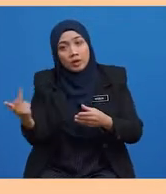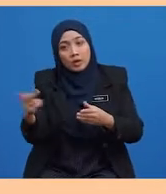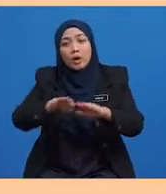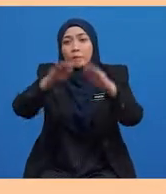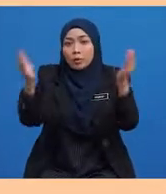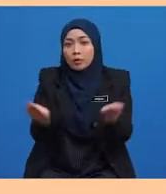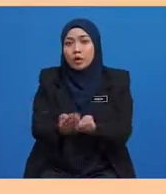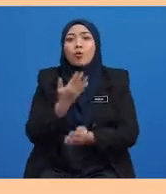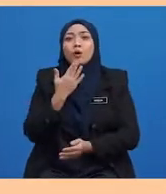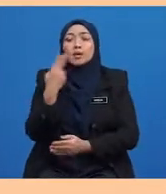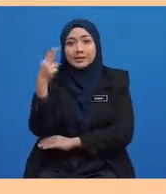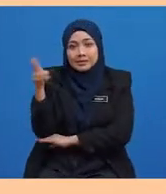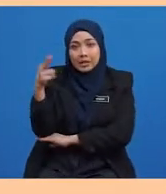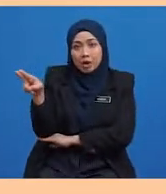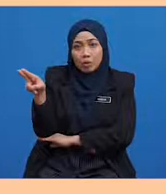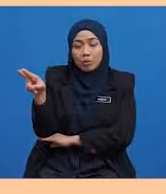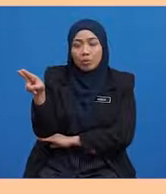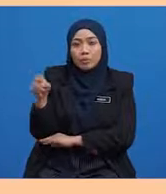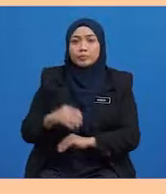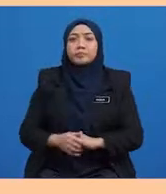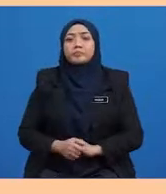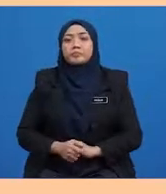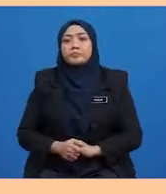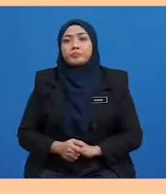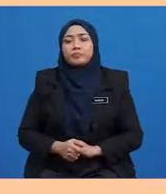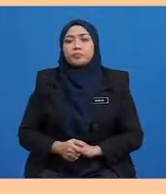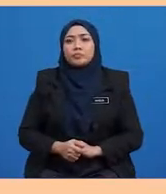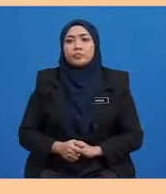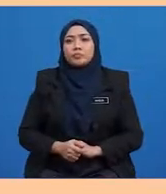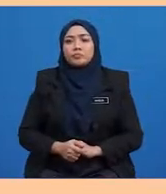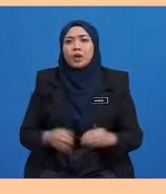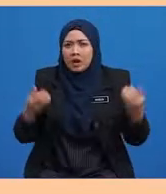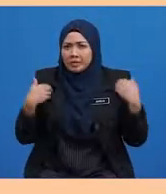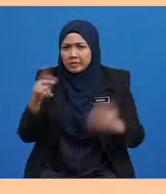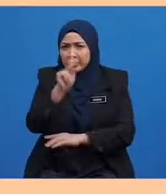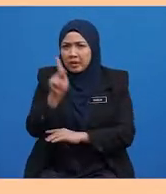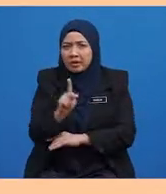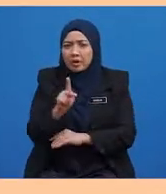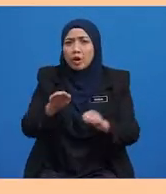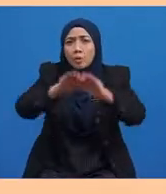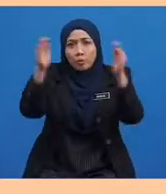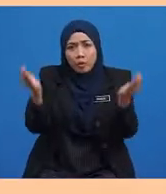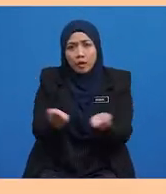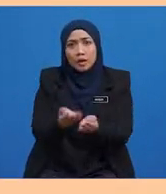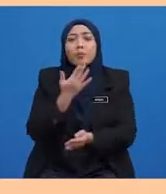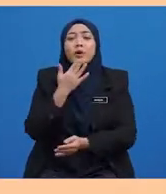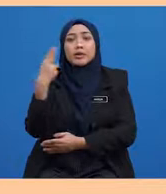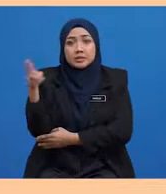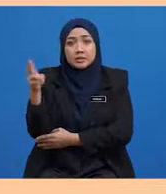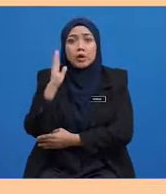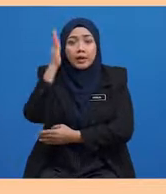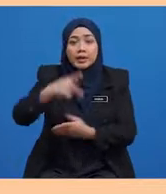bola berwarna hijau. Adakah bola berwarna hijau akan dikeluarkan daripada dulang